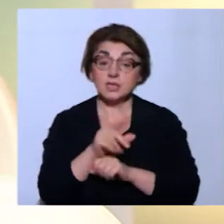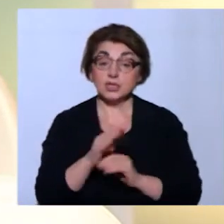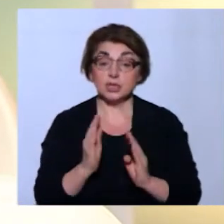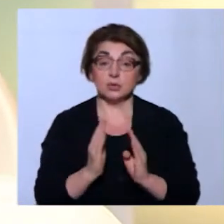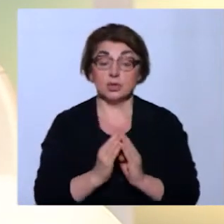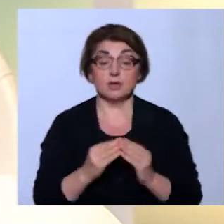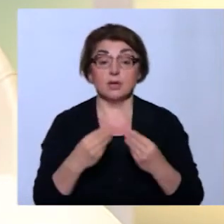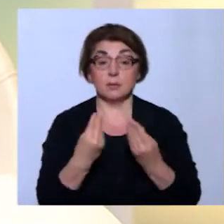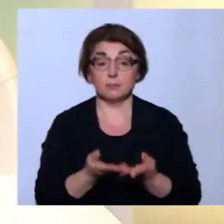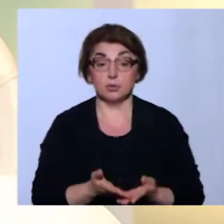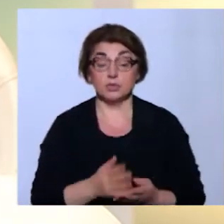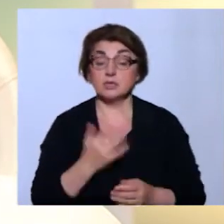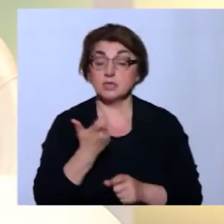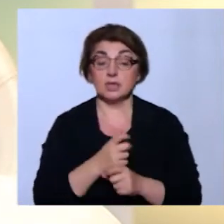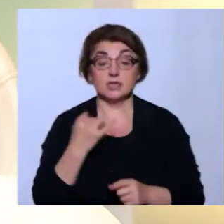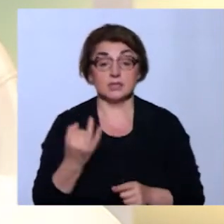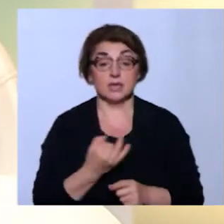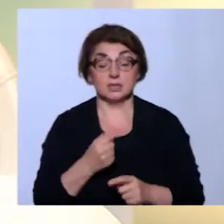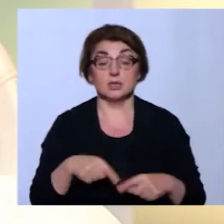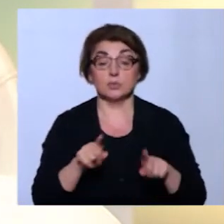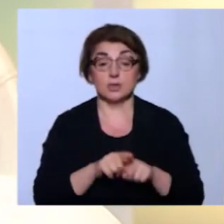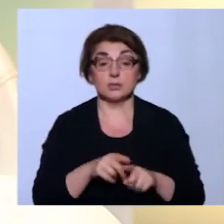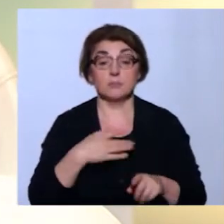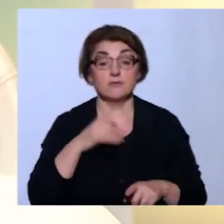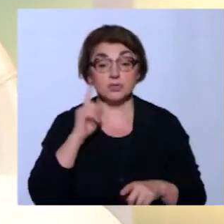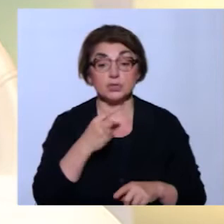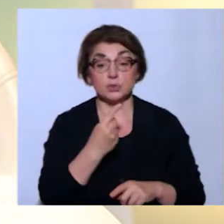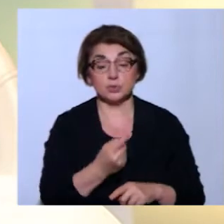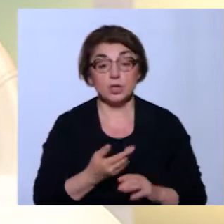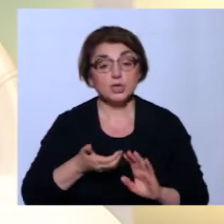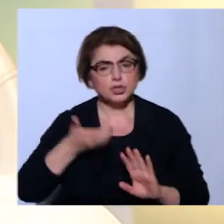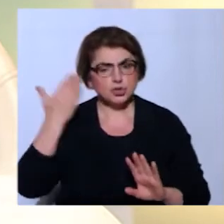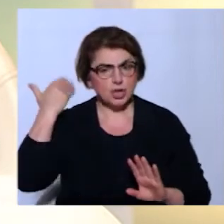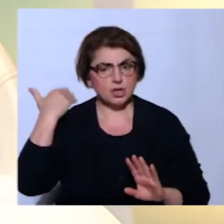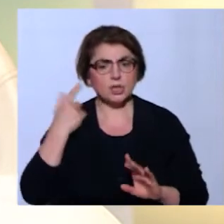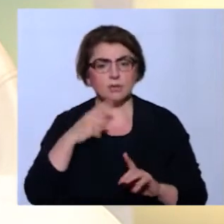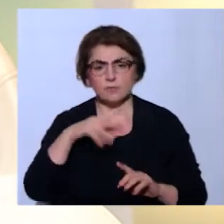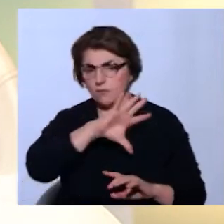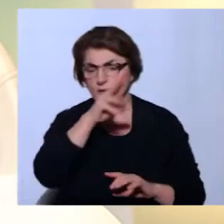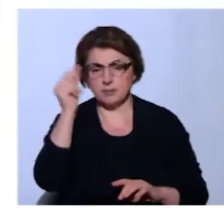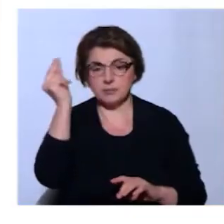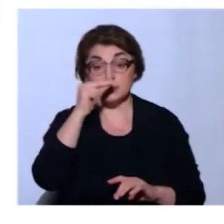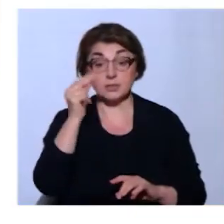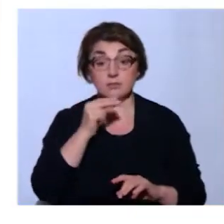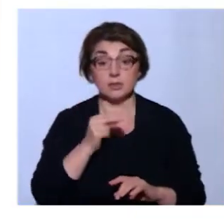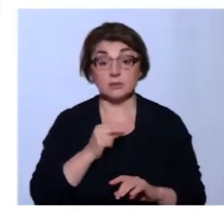დავალება მოგცეთ, ძალიან საინტერესო ასევე. მე ვიცი, რომ თქვენ შარშან ყველამ შეისწავლეთ